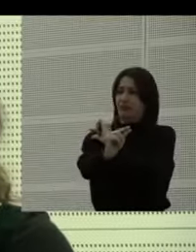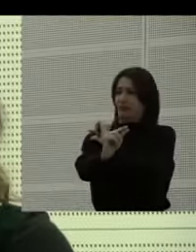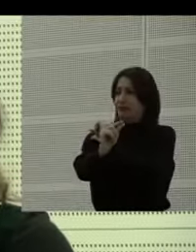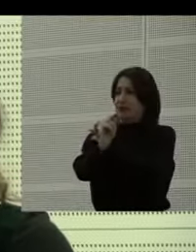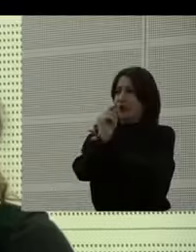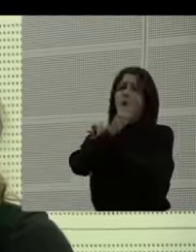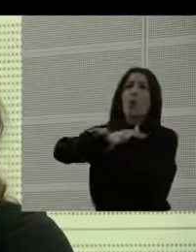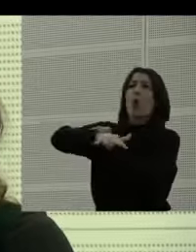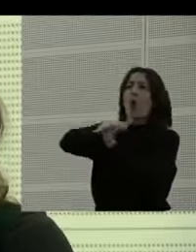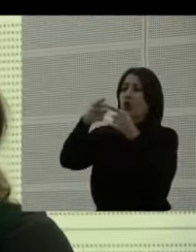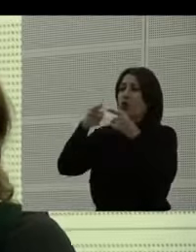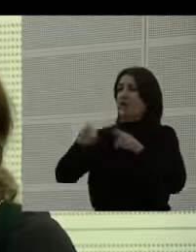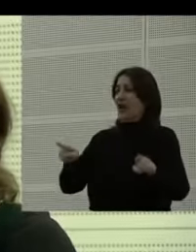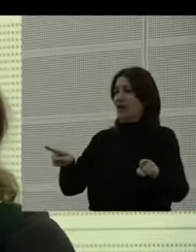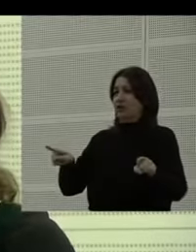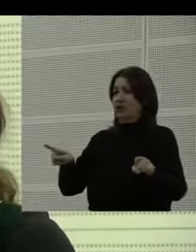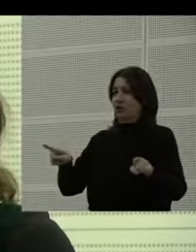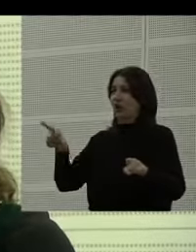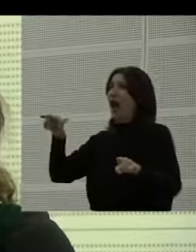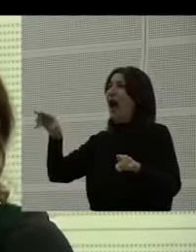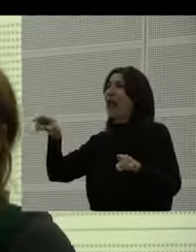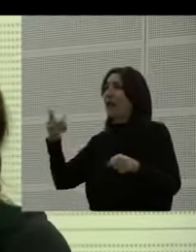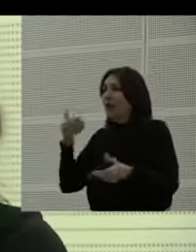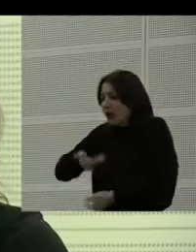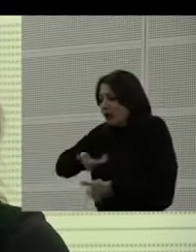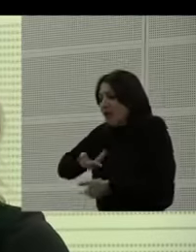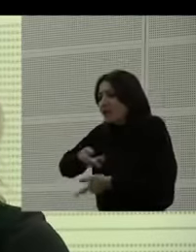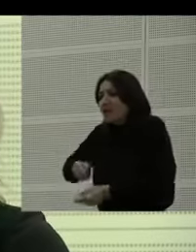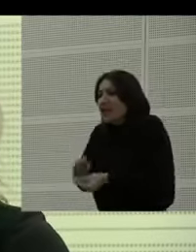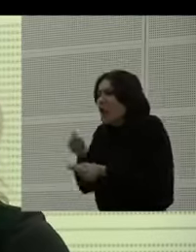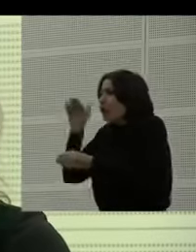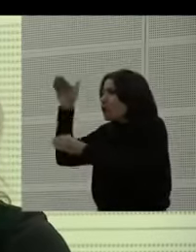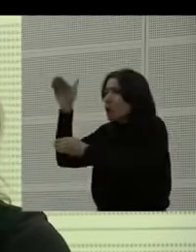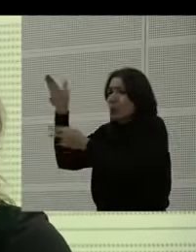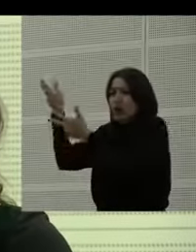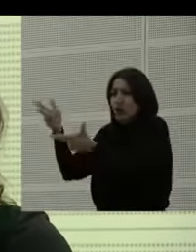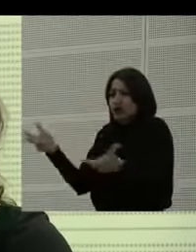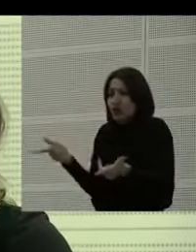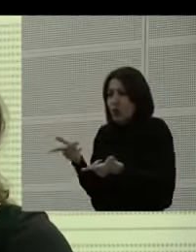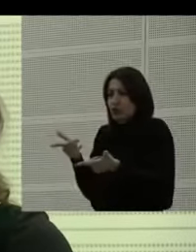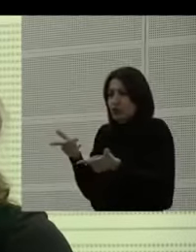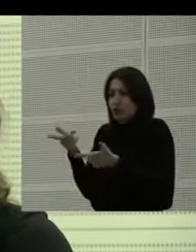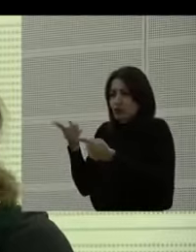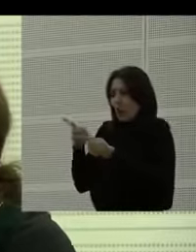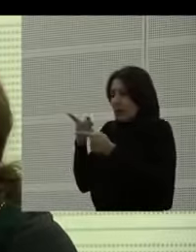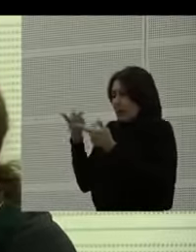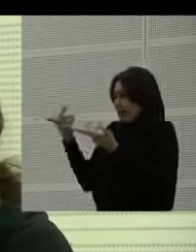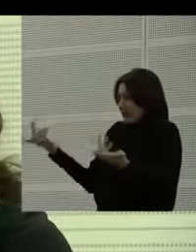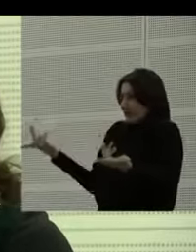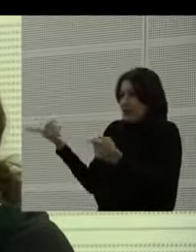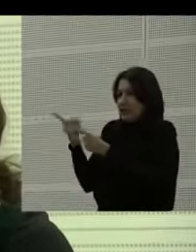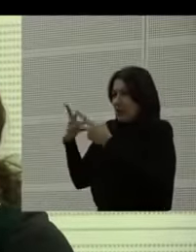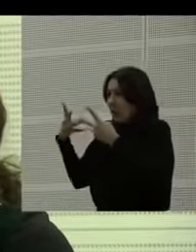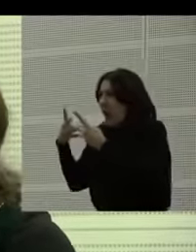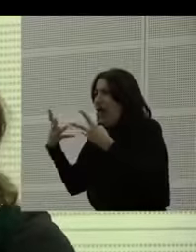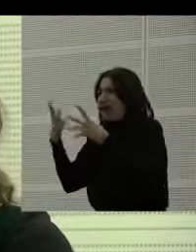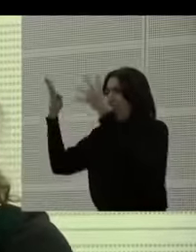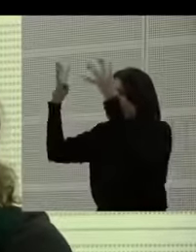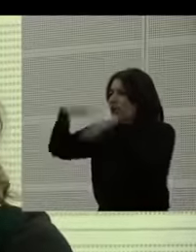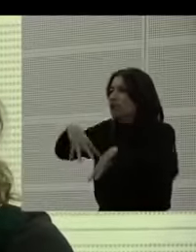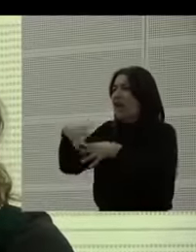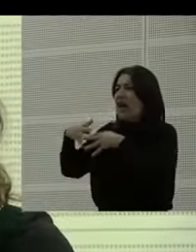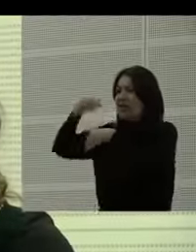luogo in cui poter dare una speranza ai propri figli di non finire travolti dalle macerie per